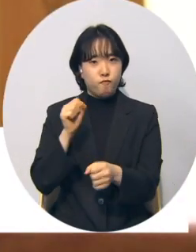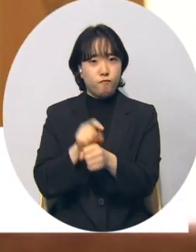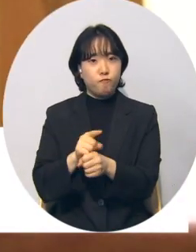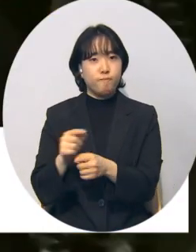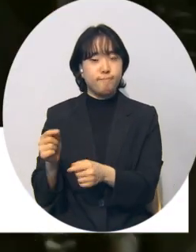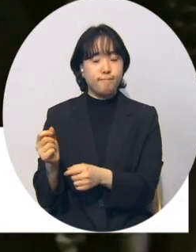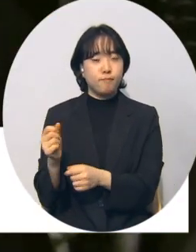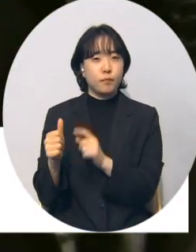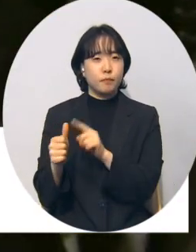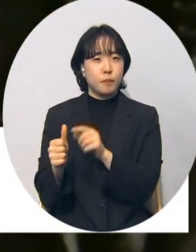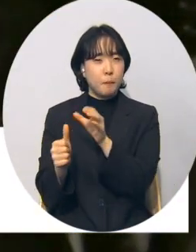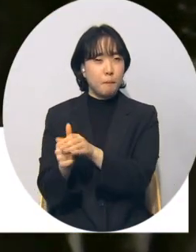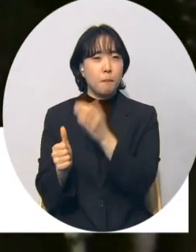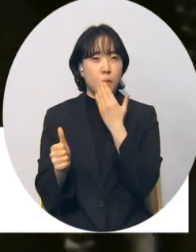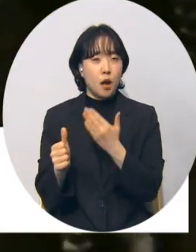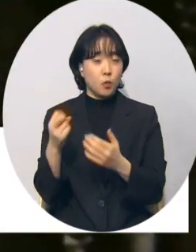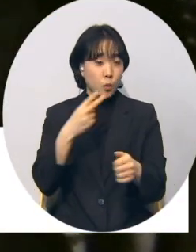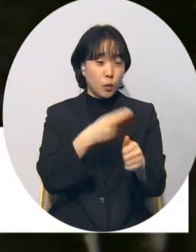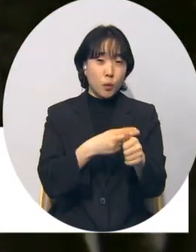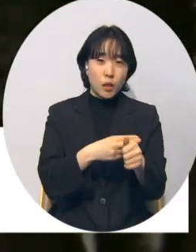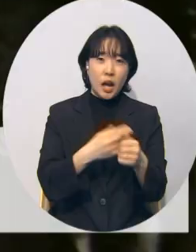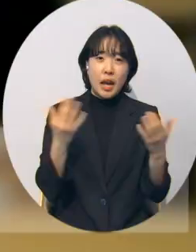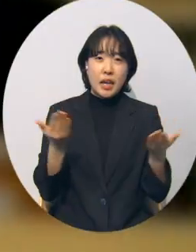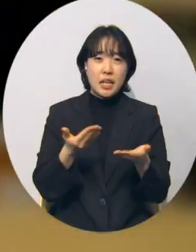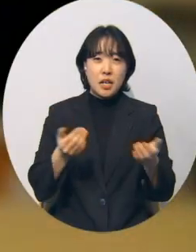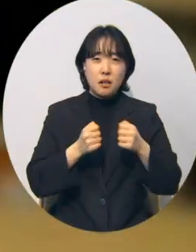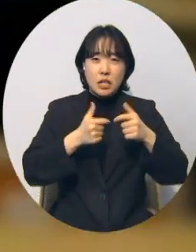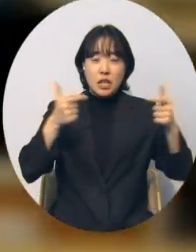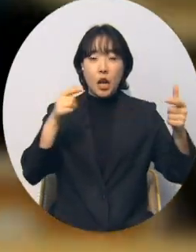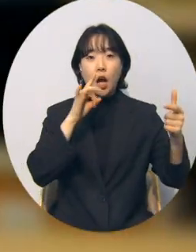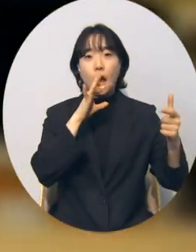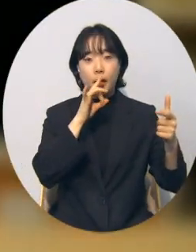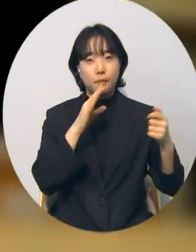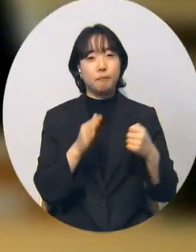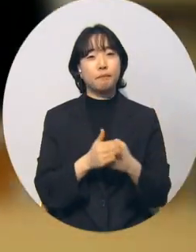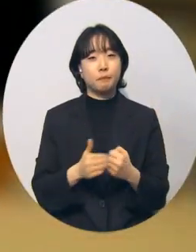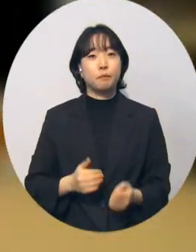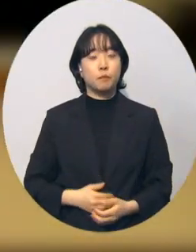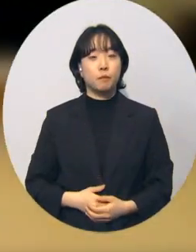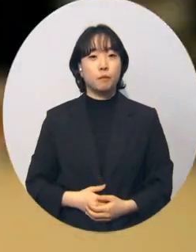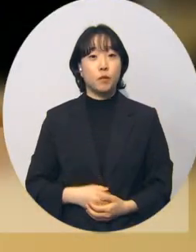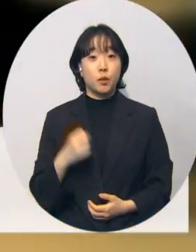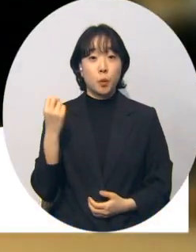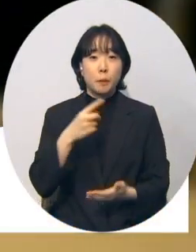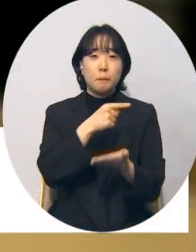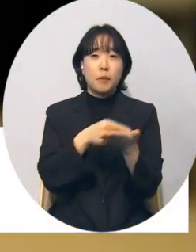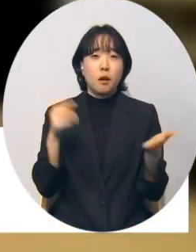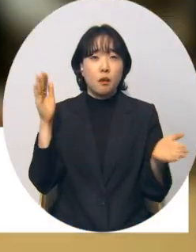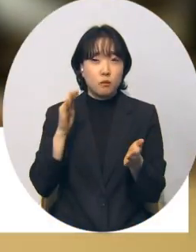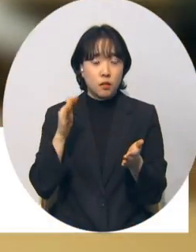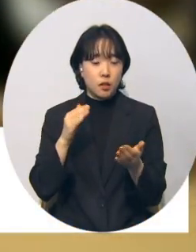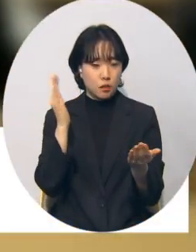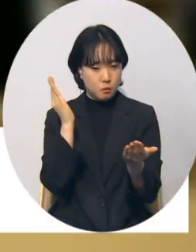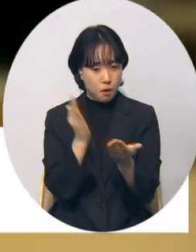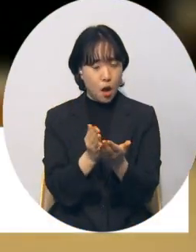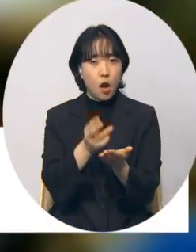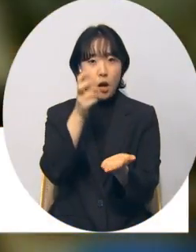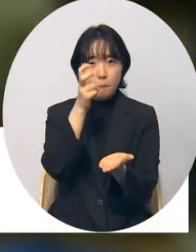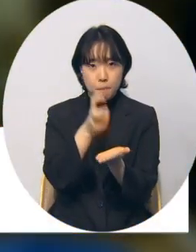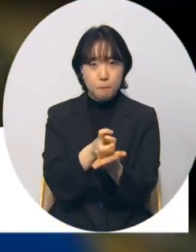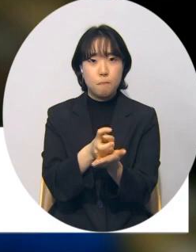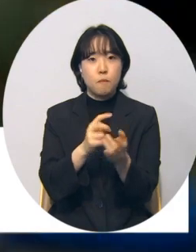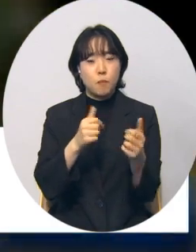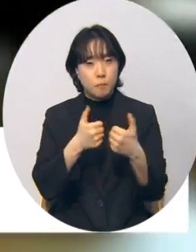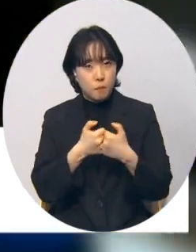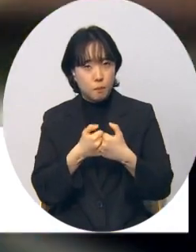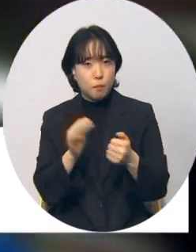생활지도 외의 업무부담을 줄이기 위한 겁니다 새학기부터 피해학생에게 맞춤 보호 서비스를 연계해